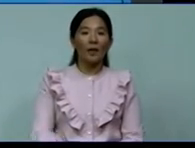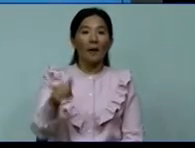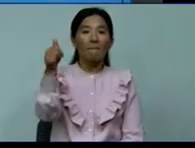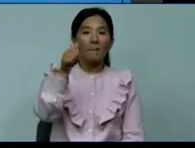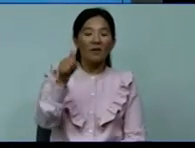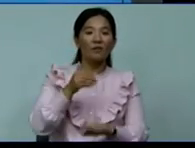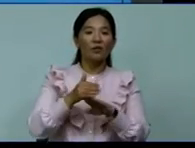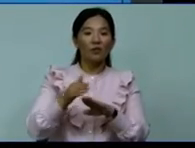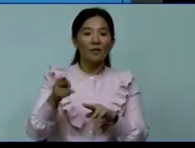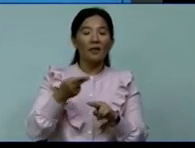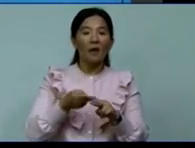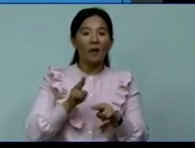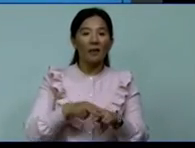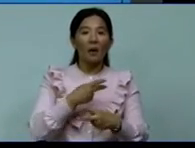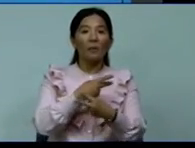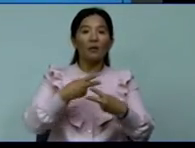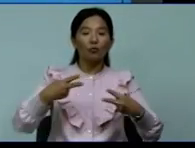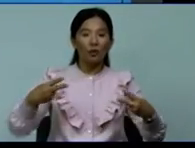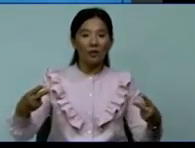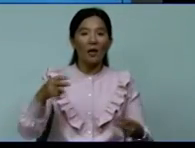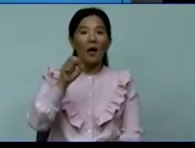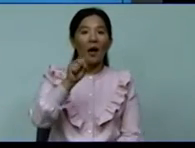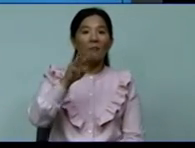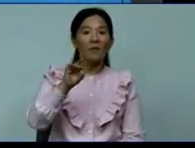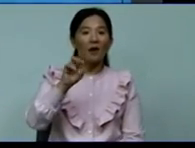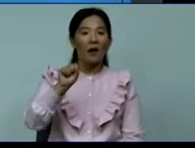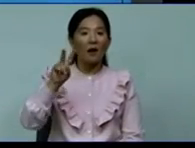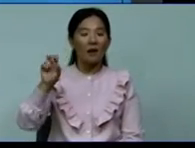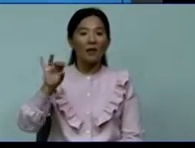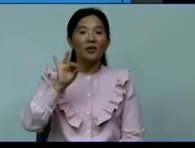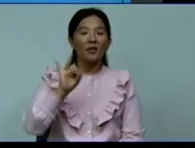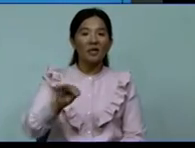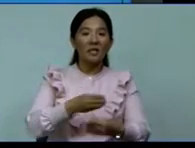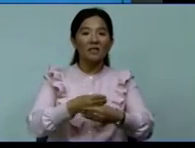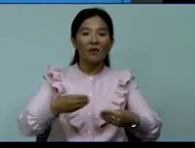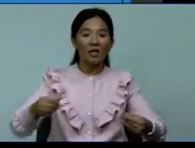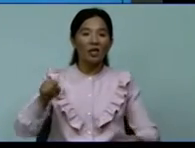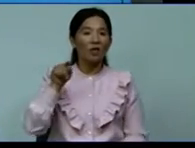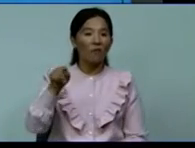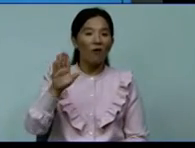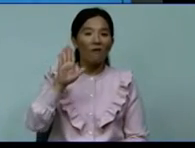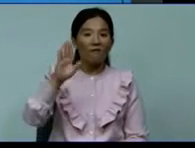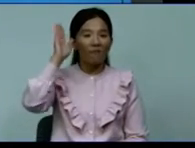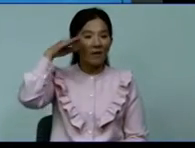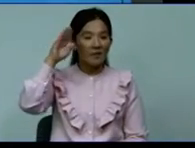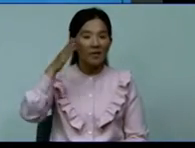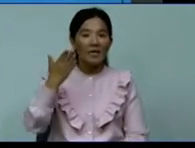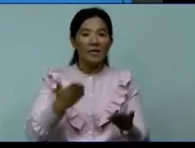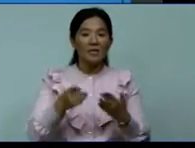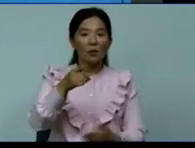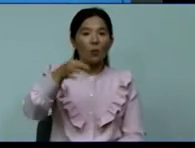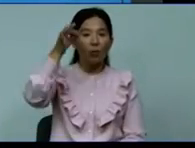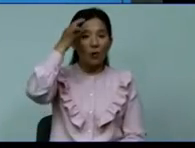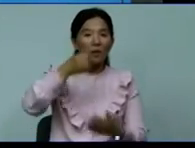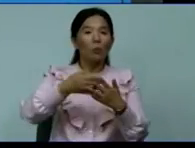Первая часть – это получение аммиака и растворение его в воде. Если вы помните, на